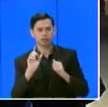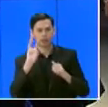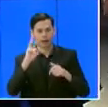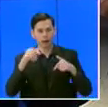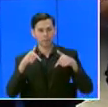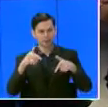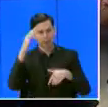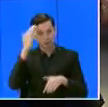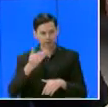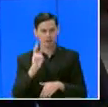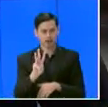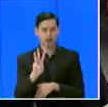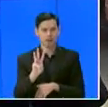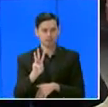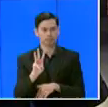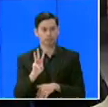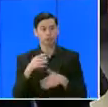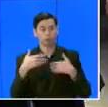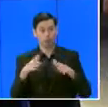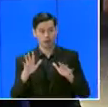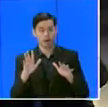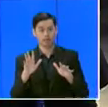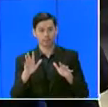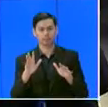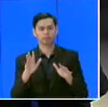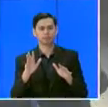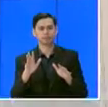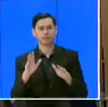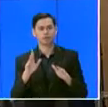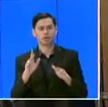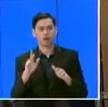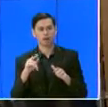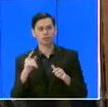Selain itu, selama perjalanan kita juga dikawal menggunakan full rider.